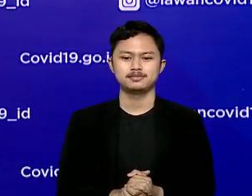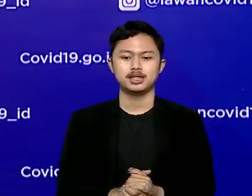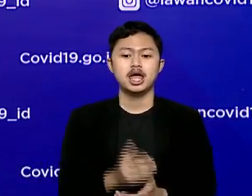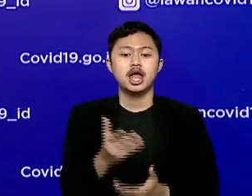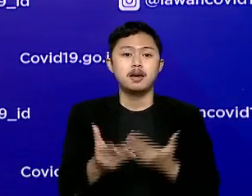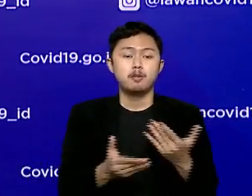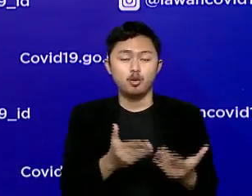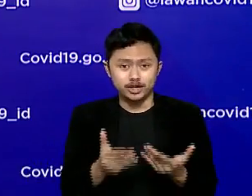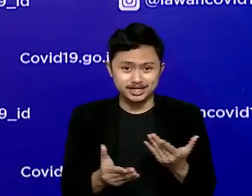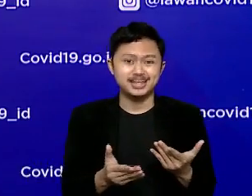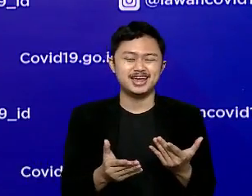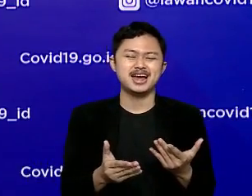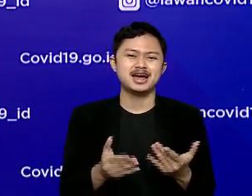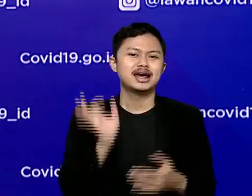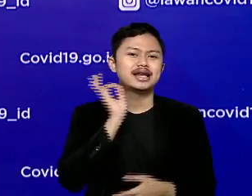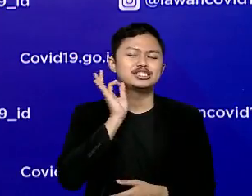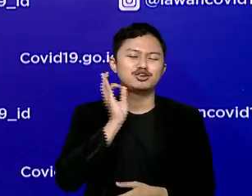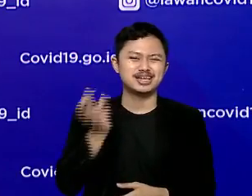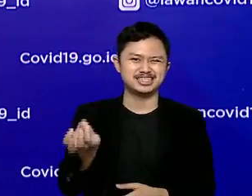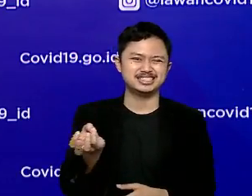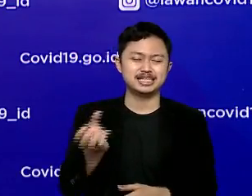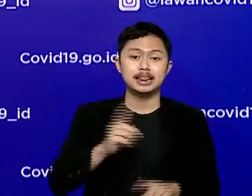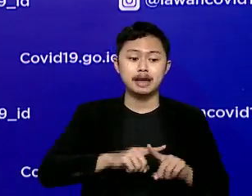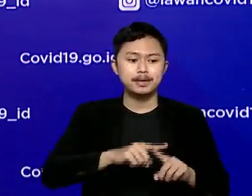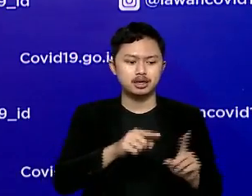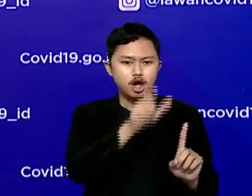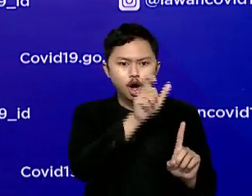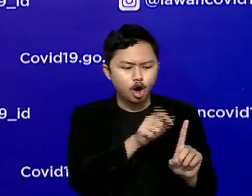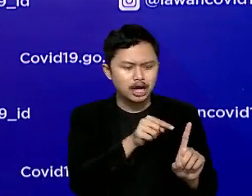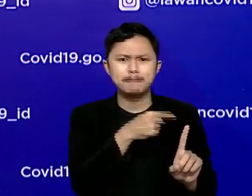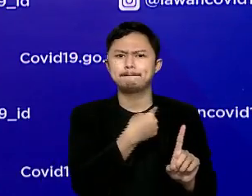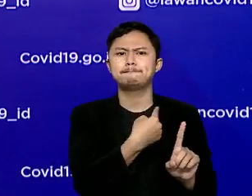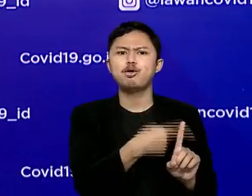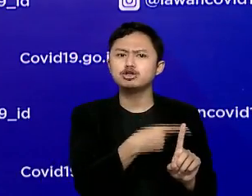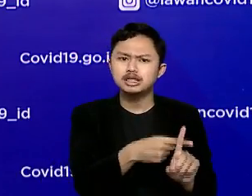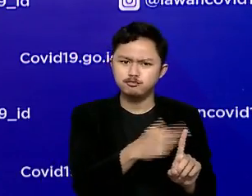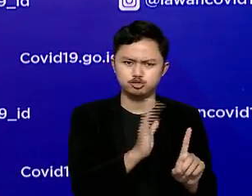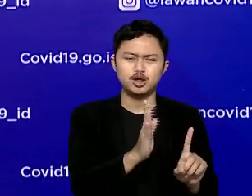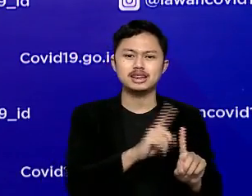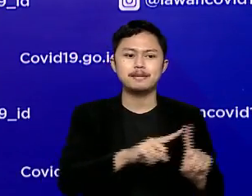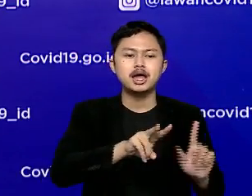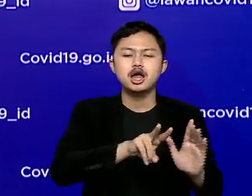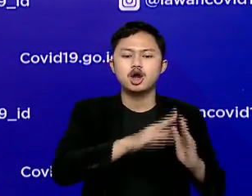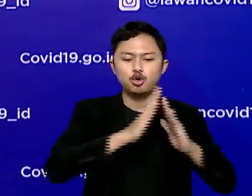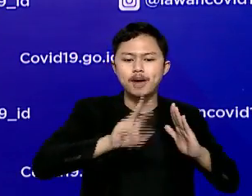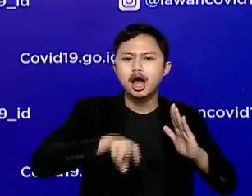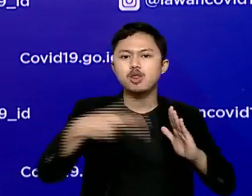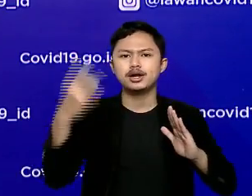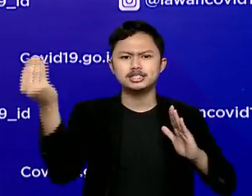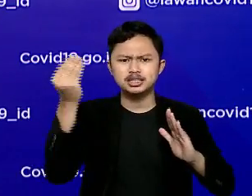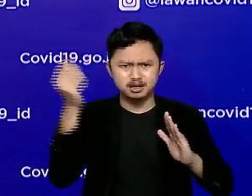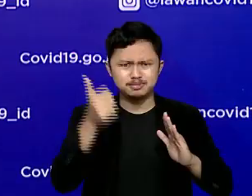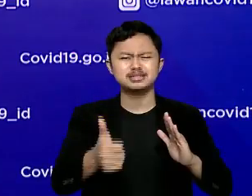orang positif untuk berkeliaran dan berkegiatan di luar rumah masih harus tetap menjadi